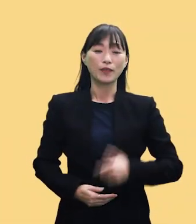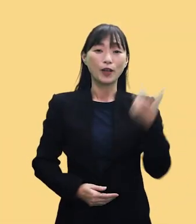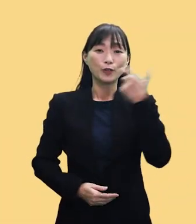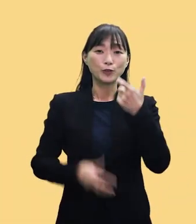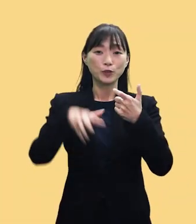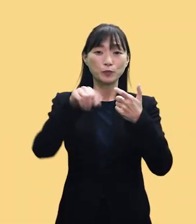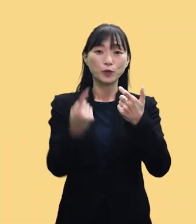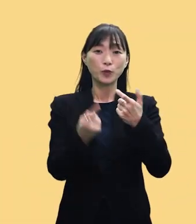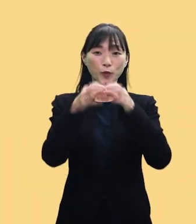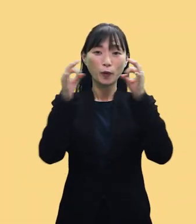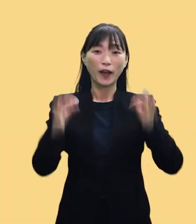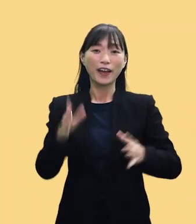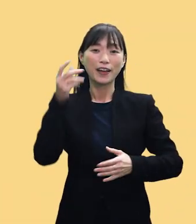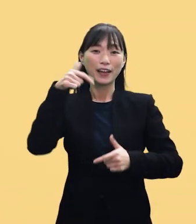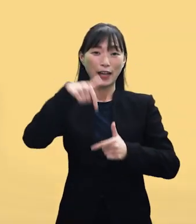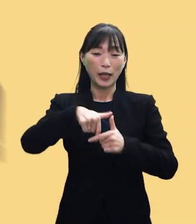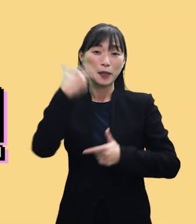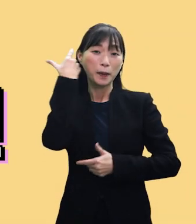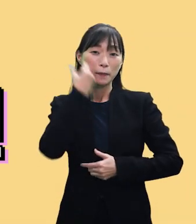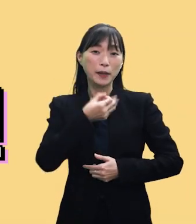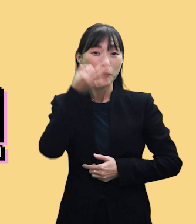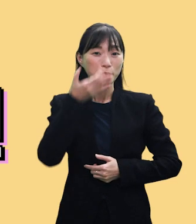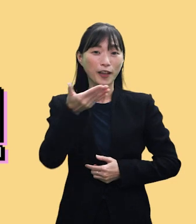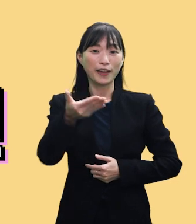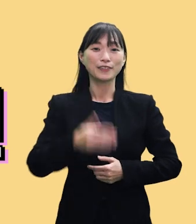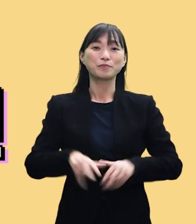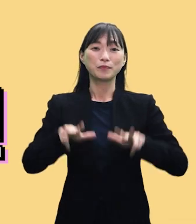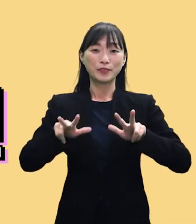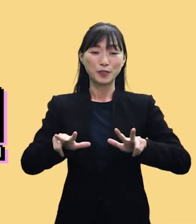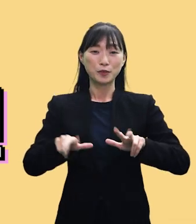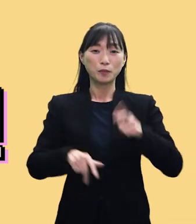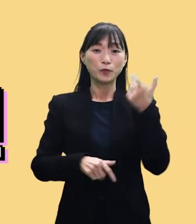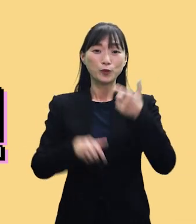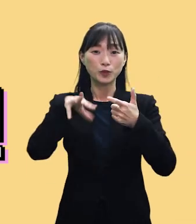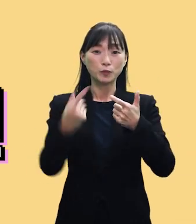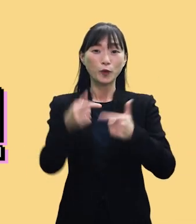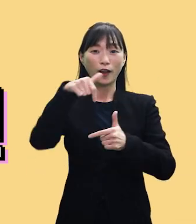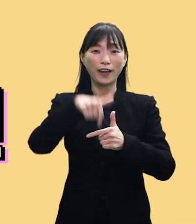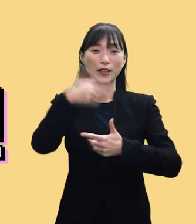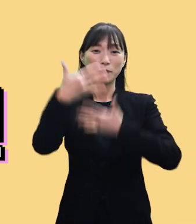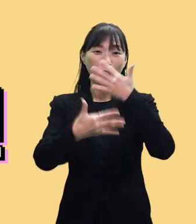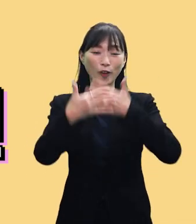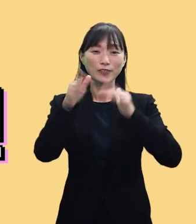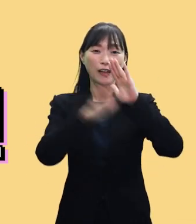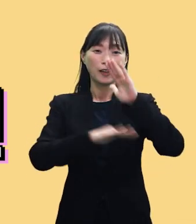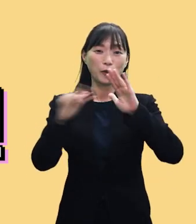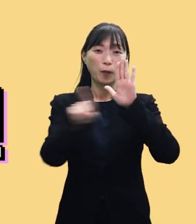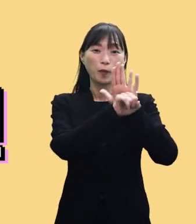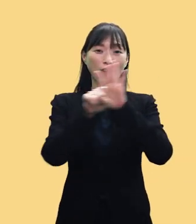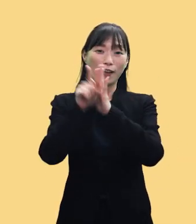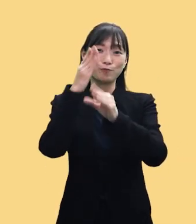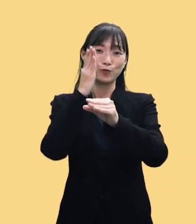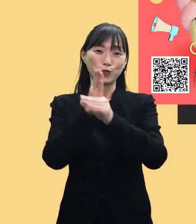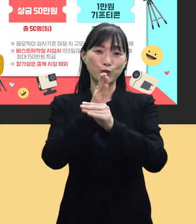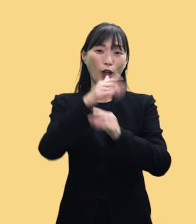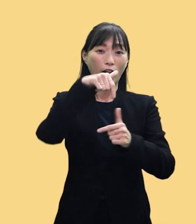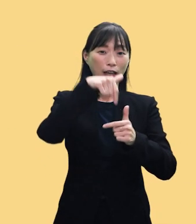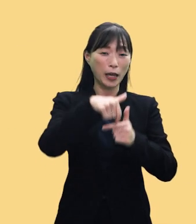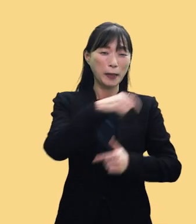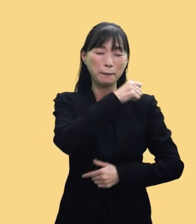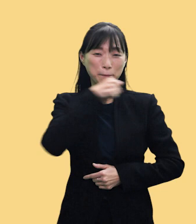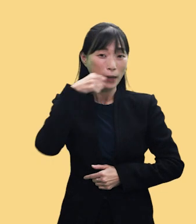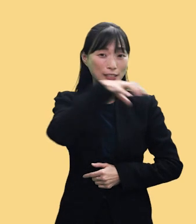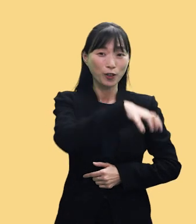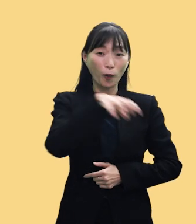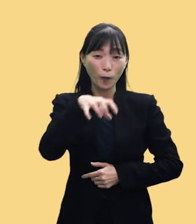60초 안에 강남의 매력을 보여주세요. 강남구가 60초 강남 영상 공모전을 열고 있습니다. 강남의